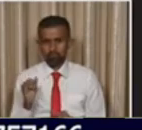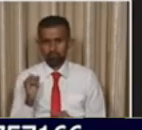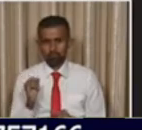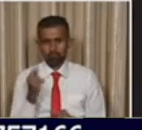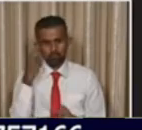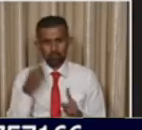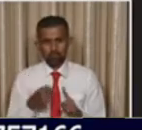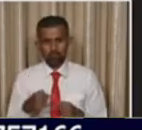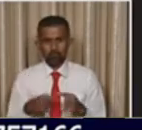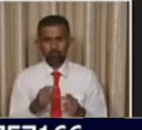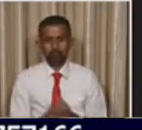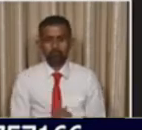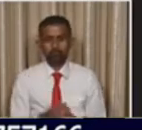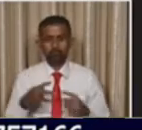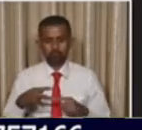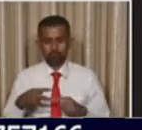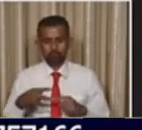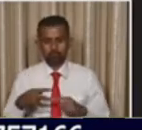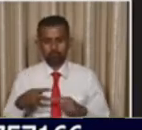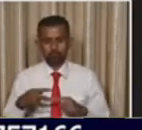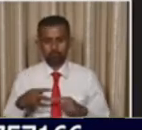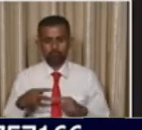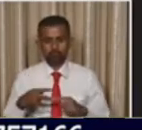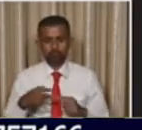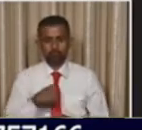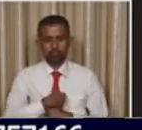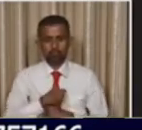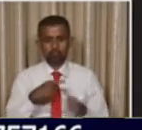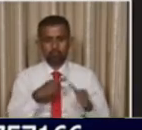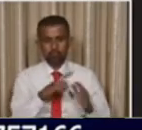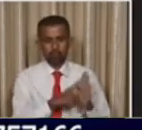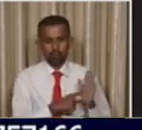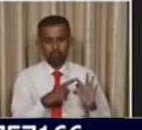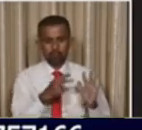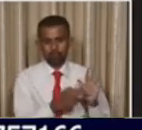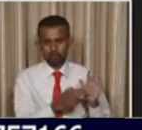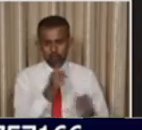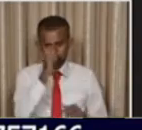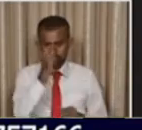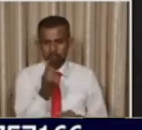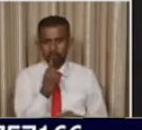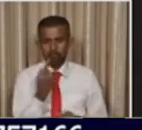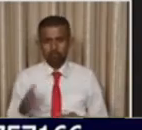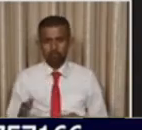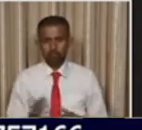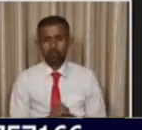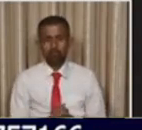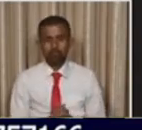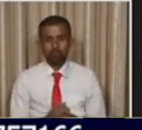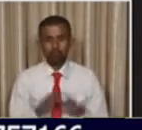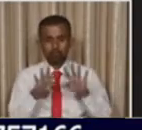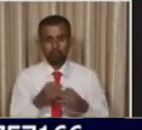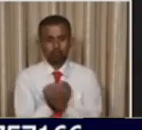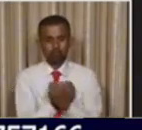குறகணி மசாந்தா தெவனி காரணே கரு கஜேந்திரன் மகே மித்ர மந்திரித்துமா சந்தான் கலா